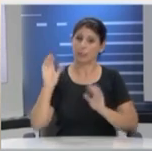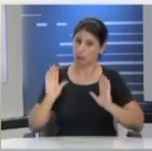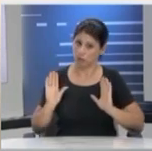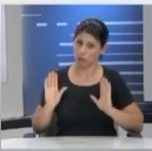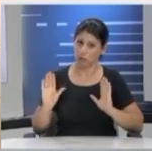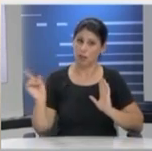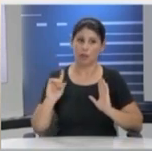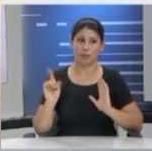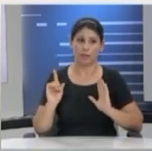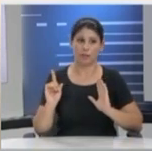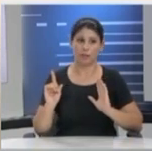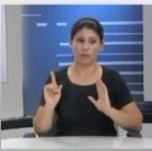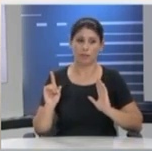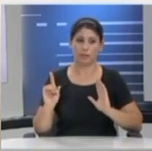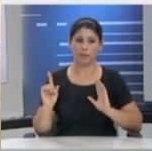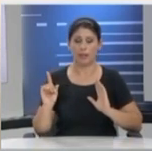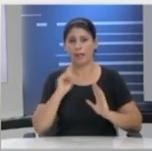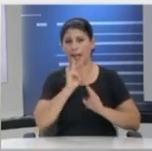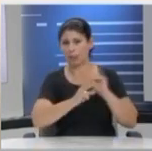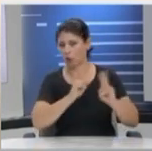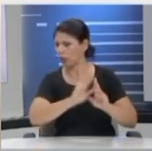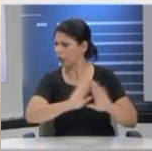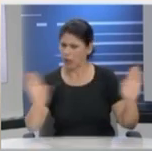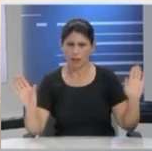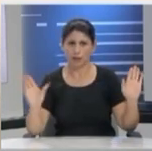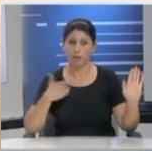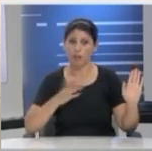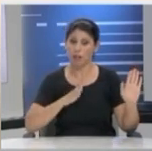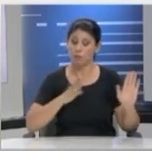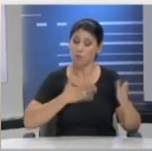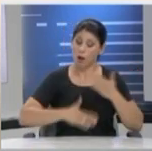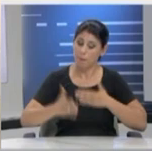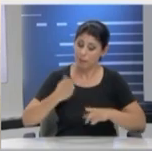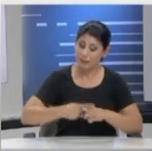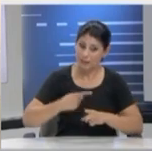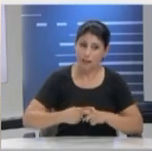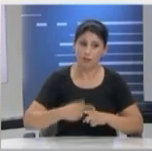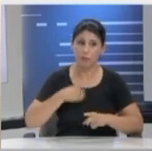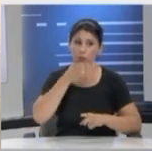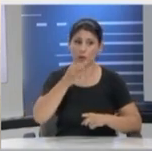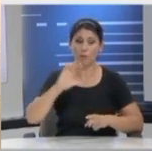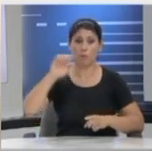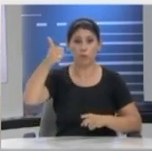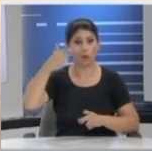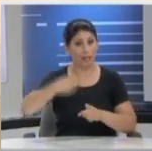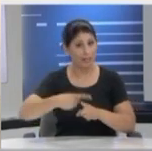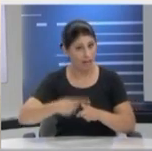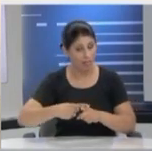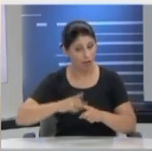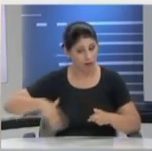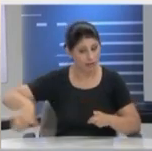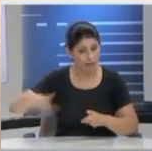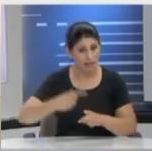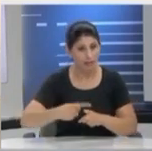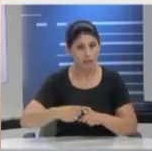πολιτικοί και δεν είναι καμία μορφή για κανέναν αυτό. Είμαστε άνθρωποι που αγαπάμε την πατρίδα, που λέμε πρώτα η Ελλάδα, πρώτα οι